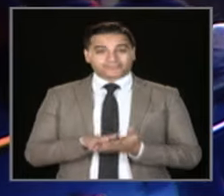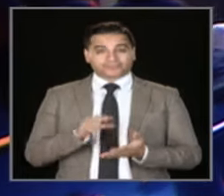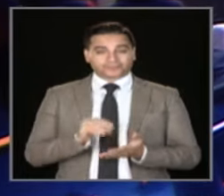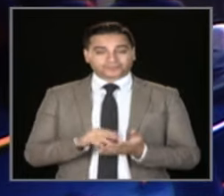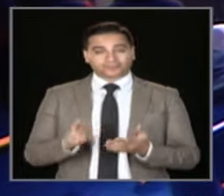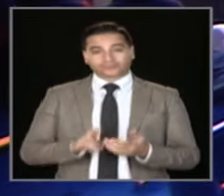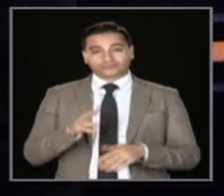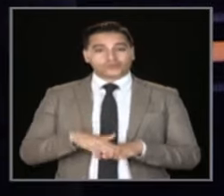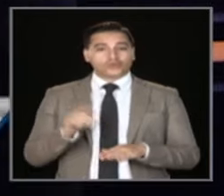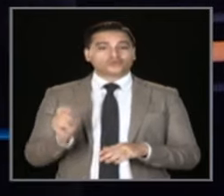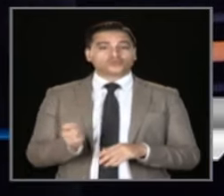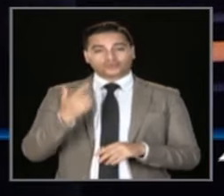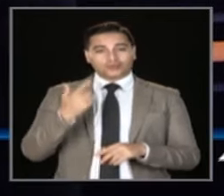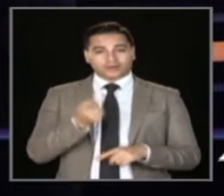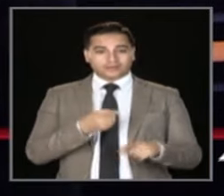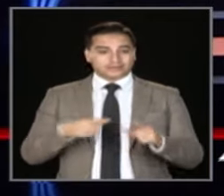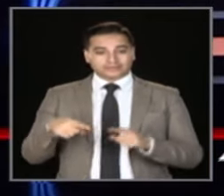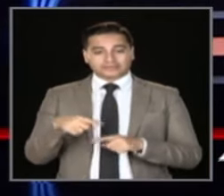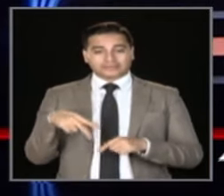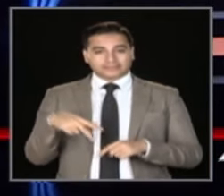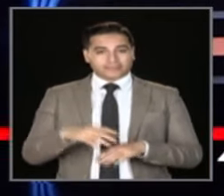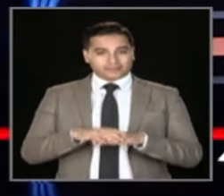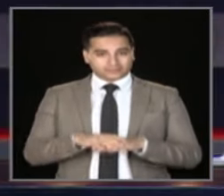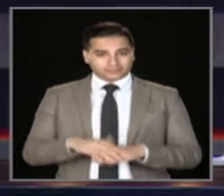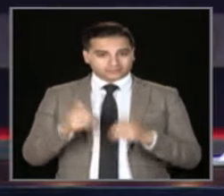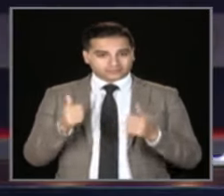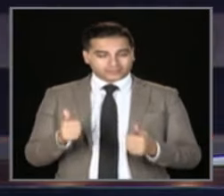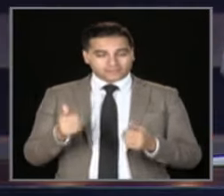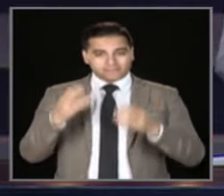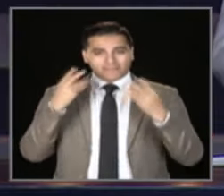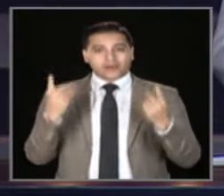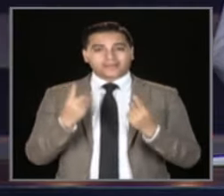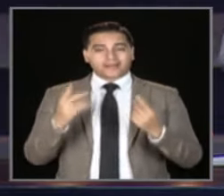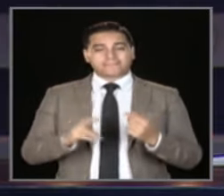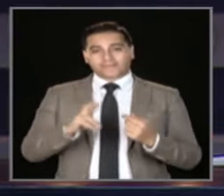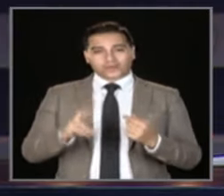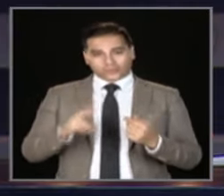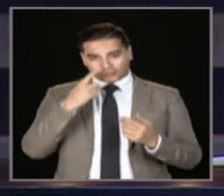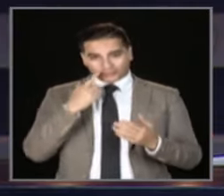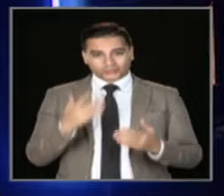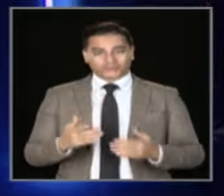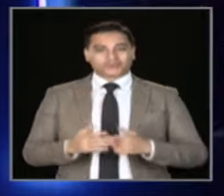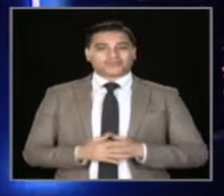هنعتمد على السرعه انتوا الثمانيه معلومات عامه والسؤال